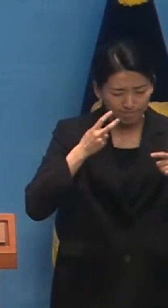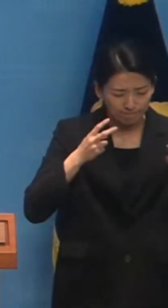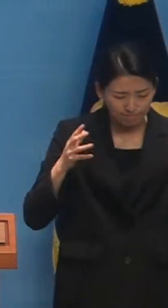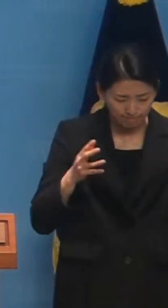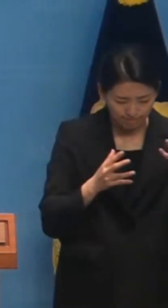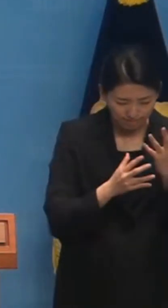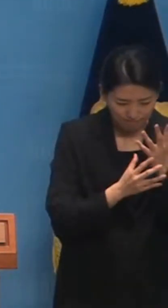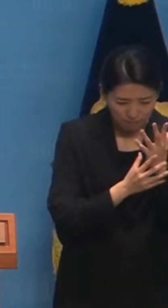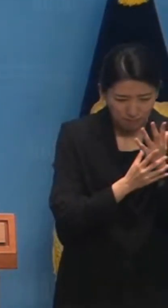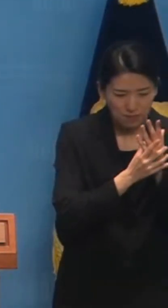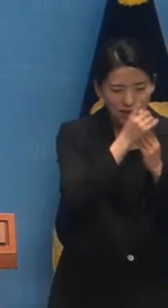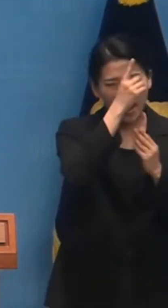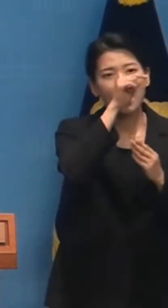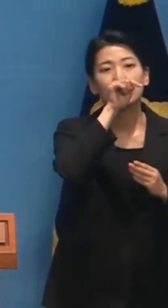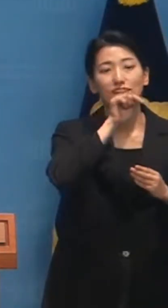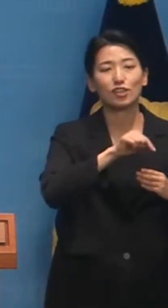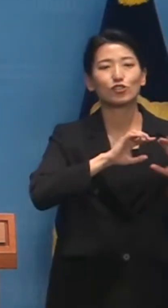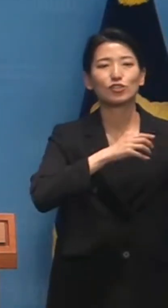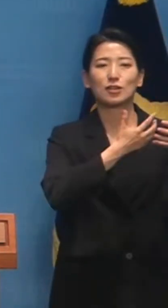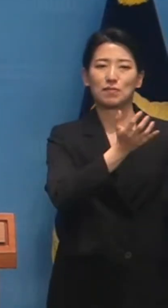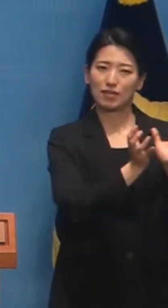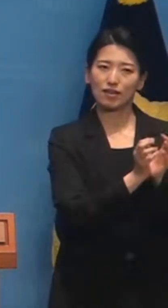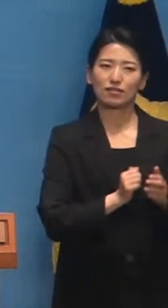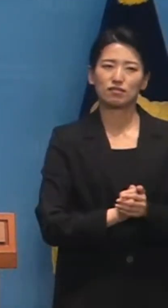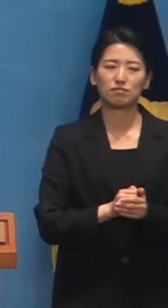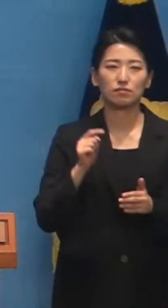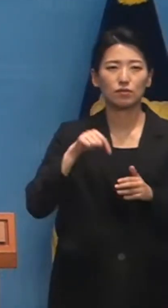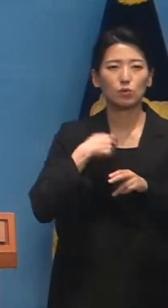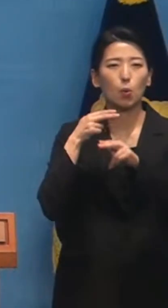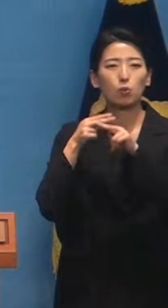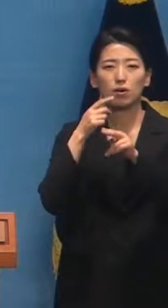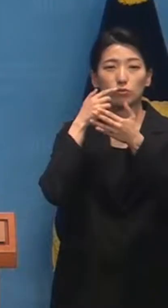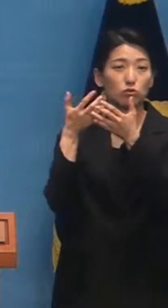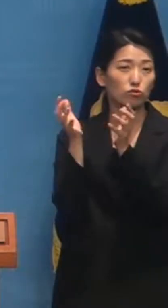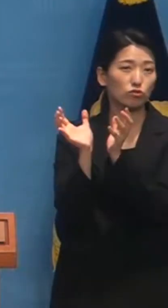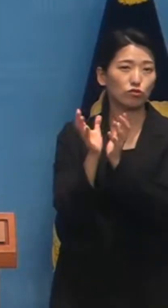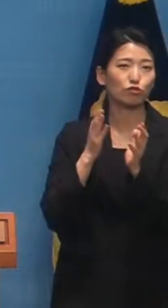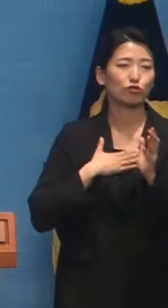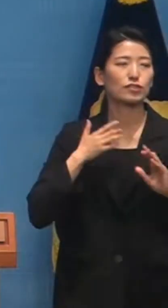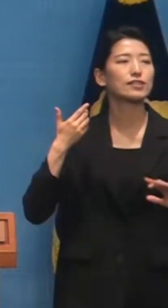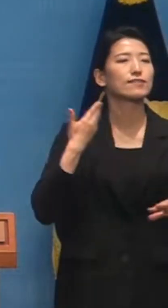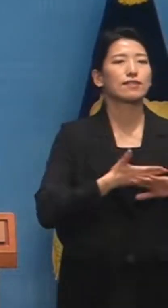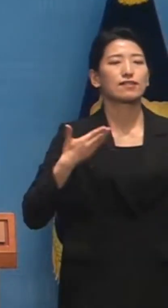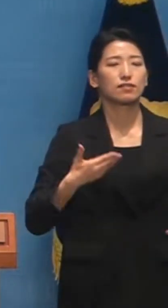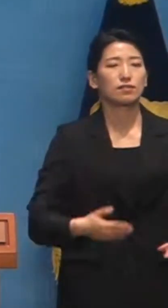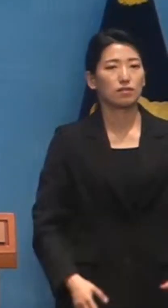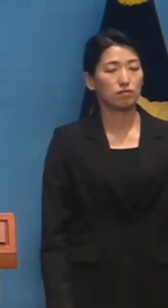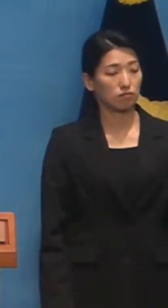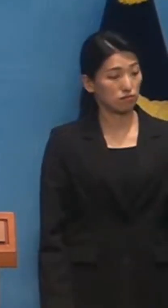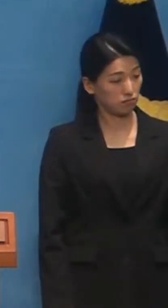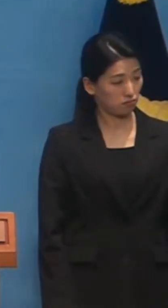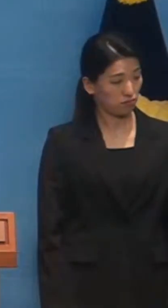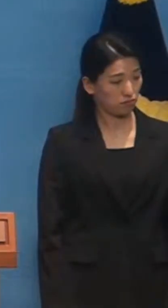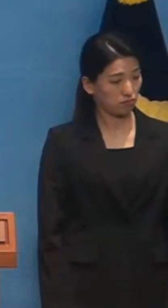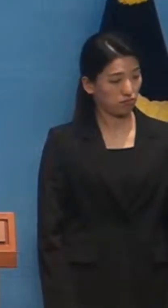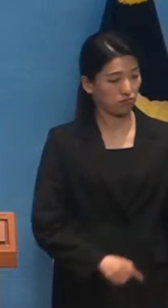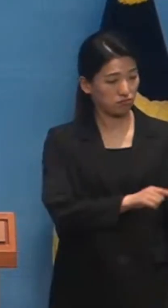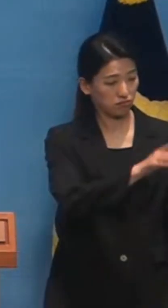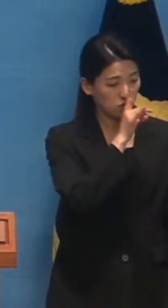당, 독재 정당 민주당과의 차이점이라고 주장하였습니다. 4월 30일 출범한